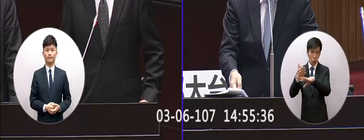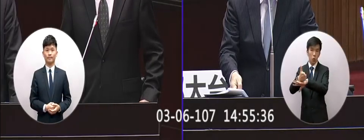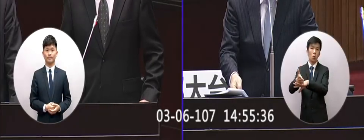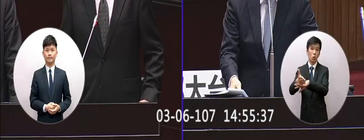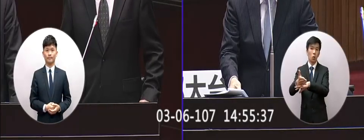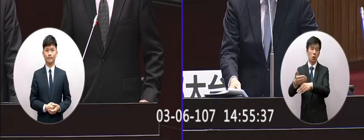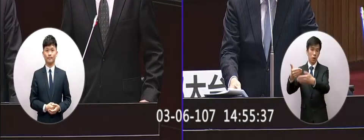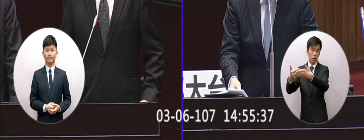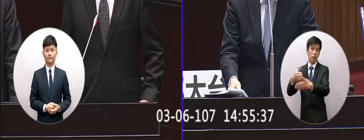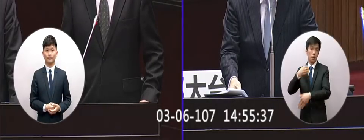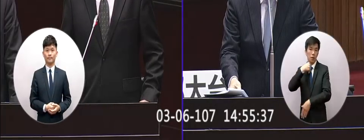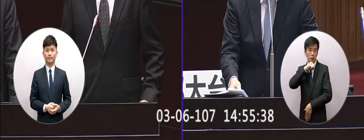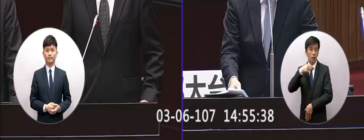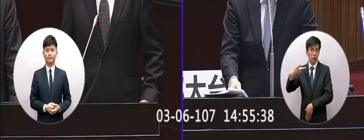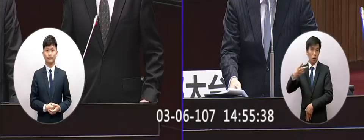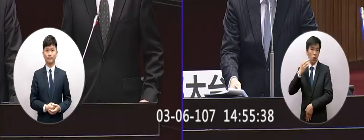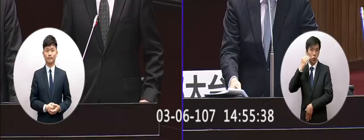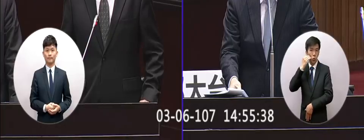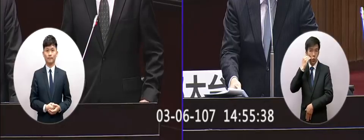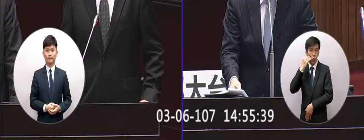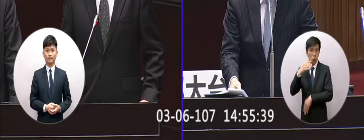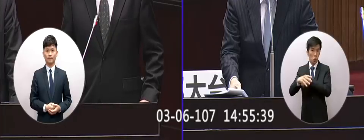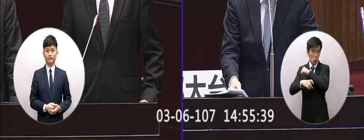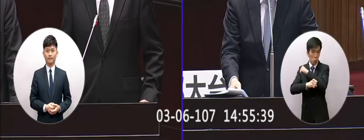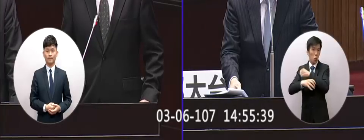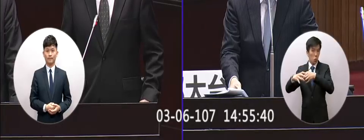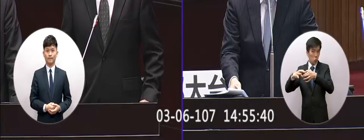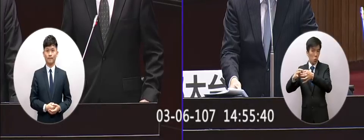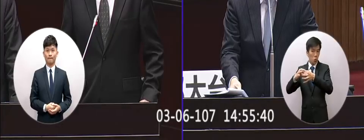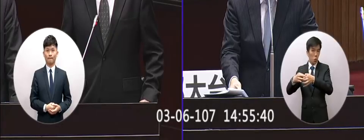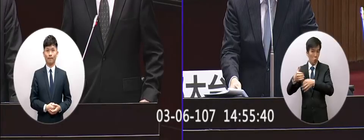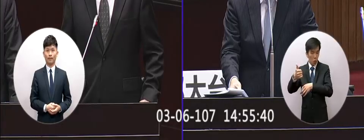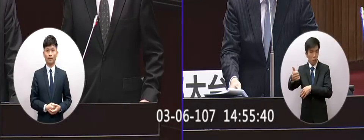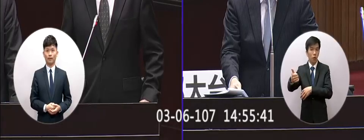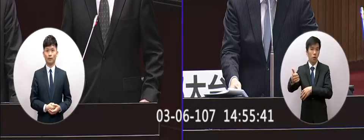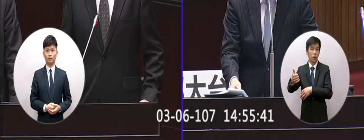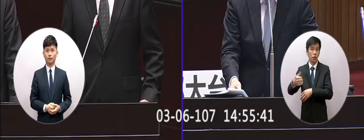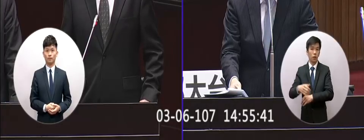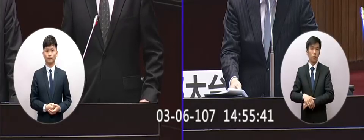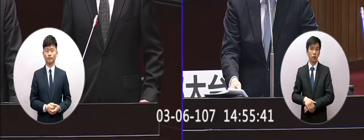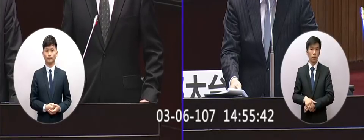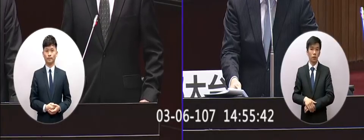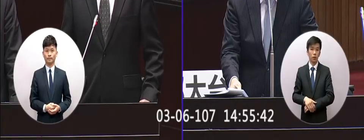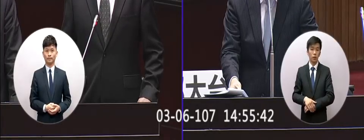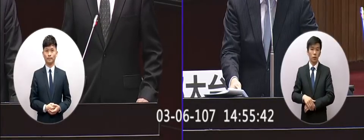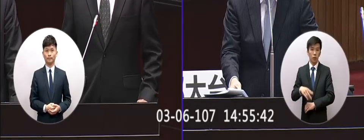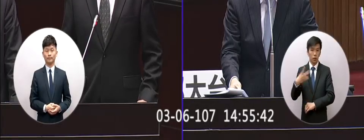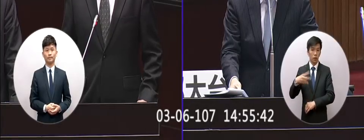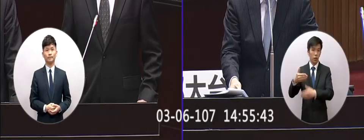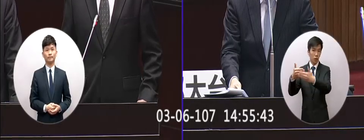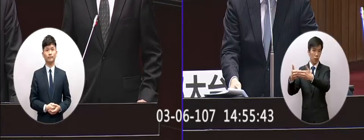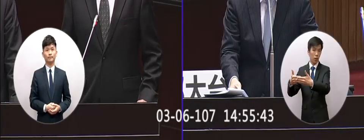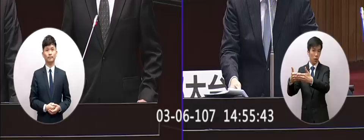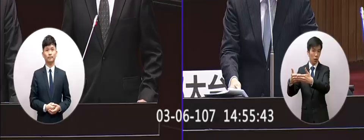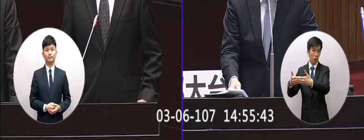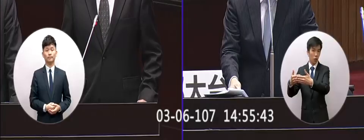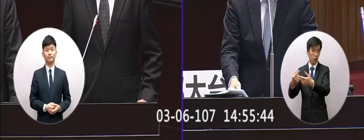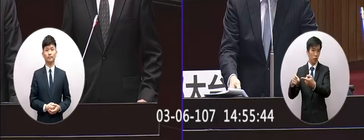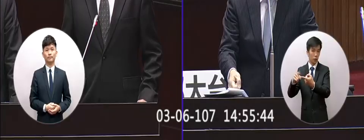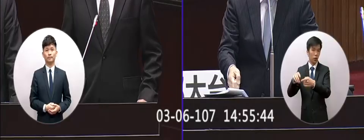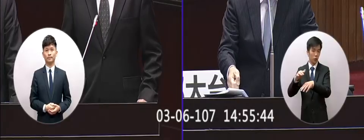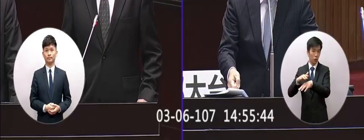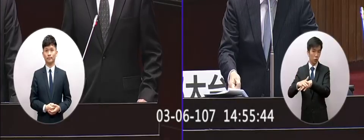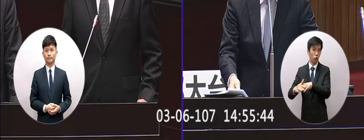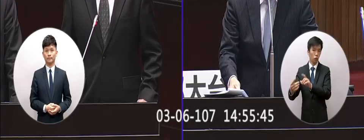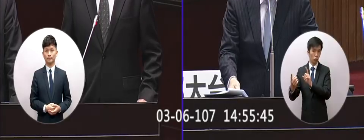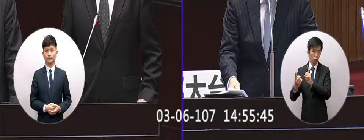关系和善的情况底下，对岸会采取的相对 相对了，应该不会那么激烈了。但是